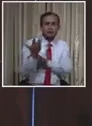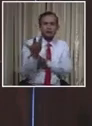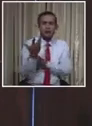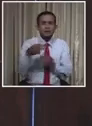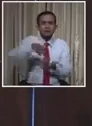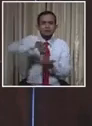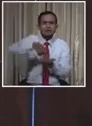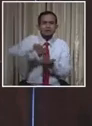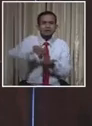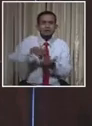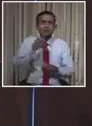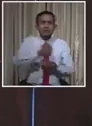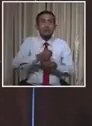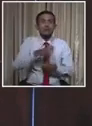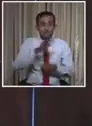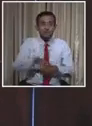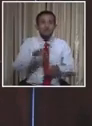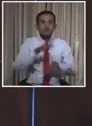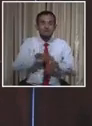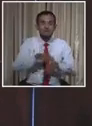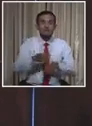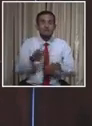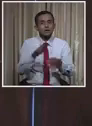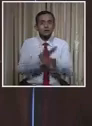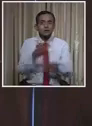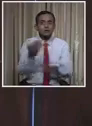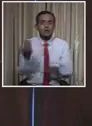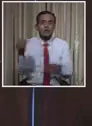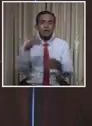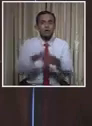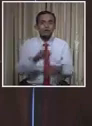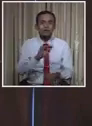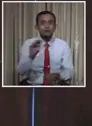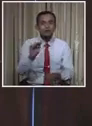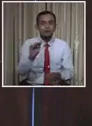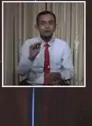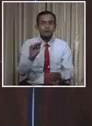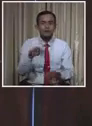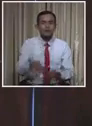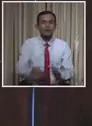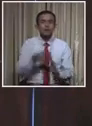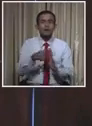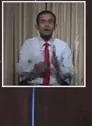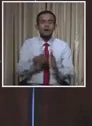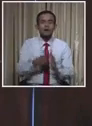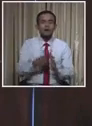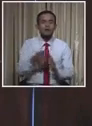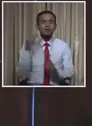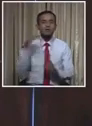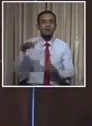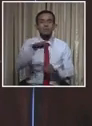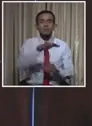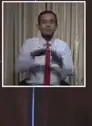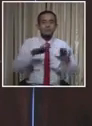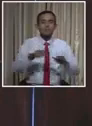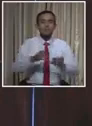දුර්වල ආණ්ඩුවක් මේ රටේ තිබිච්ච මොහොතක මේ වසංගතයට මුණ දෙන්න සිද්ධ වුණා නම් අද මේ රටේ සාමාන්‍ය පාලනය